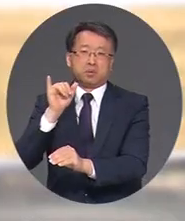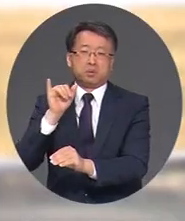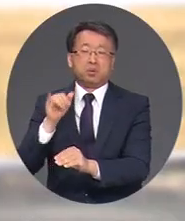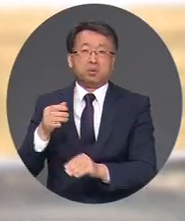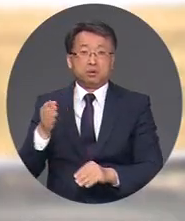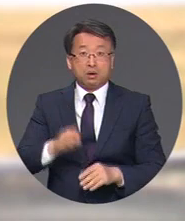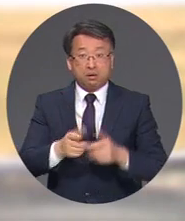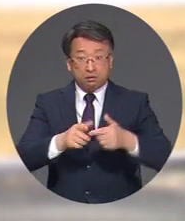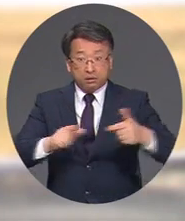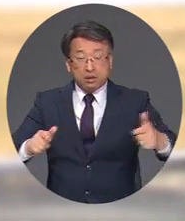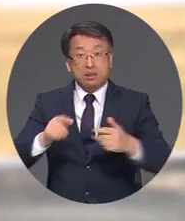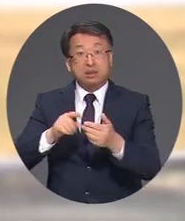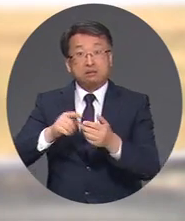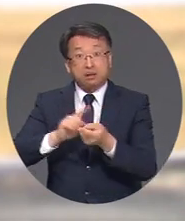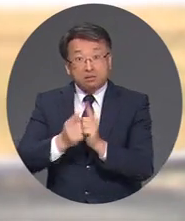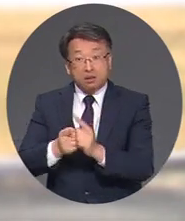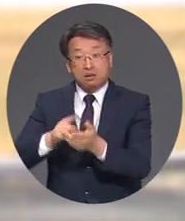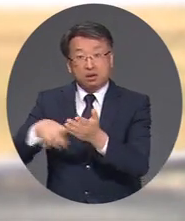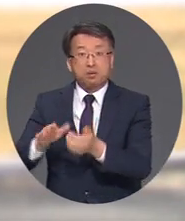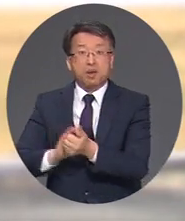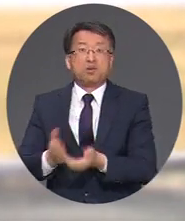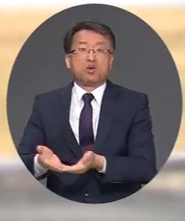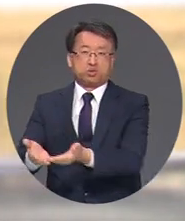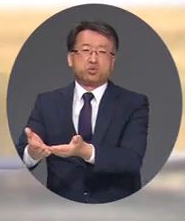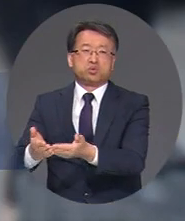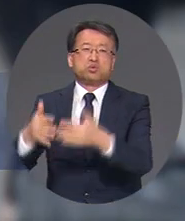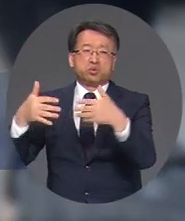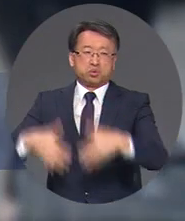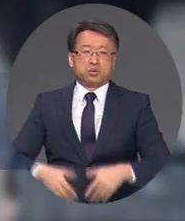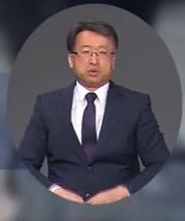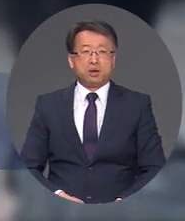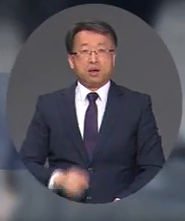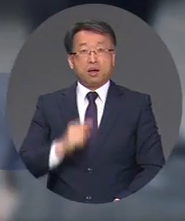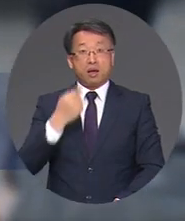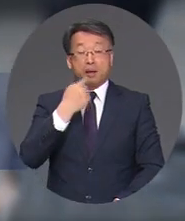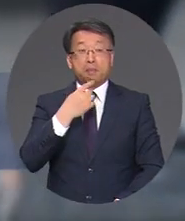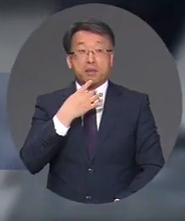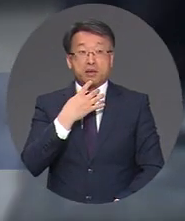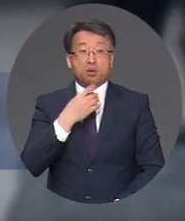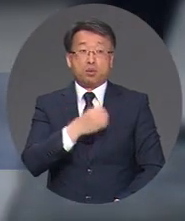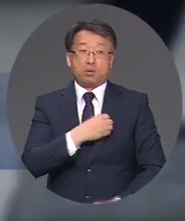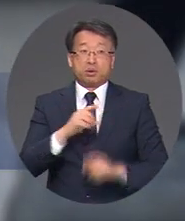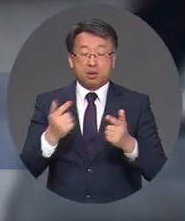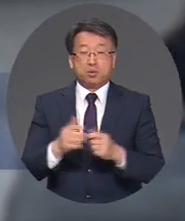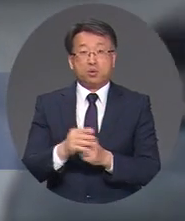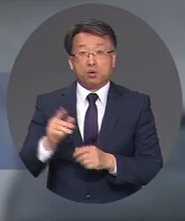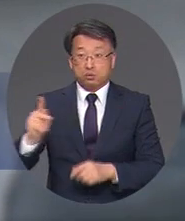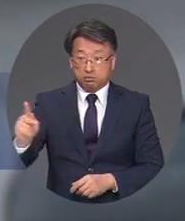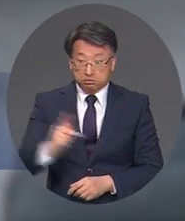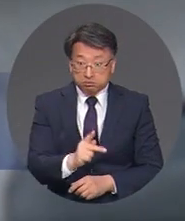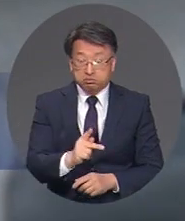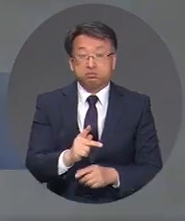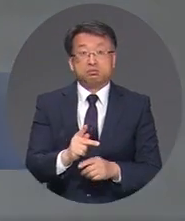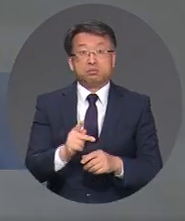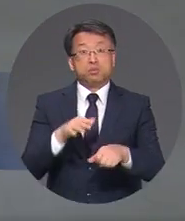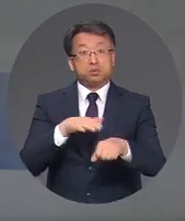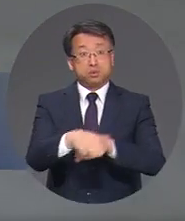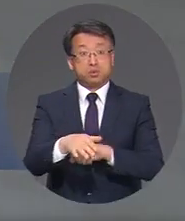대신 다양한 세금 혜택을 줍니다. 말만 회원이 아니고 차입금으로 바꾼 거고 그